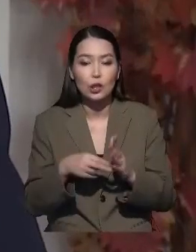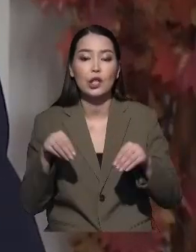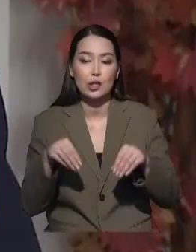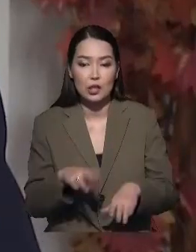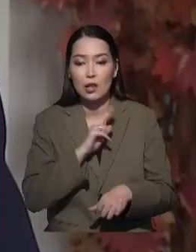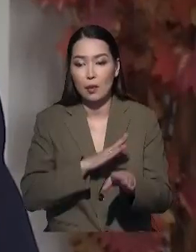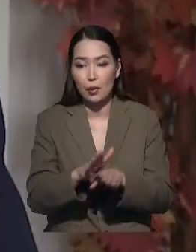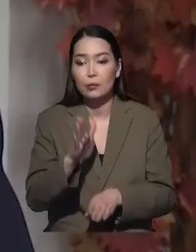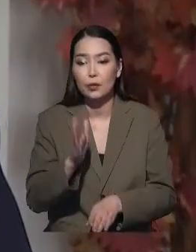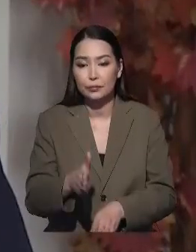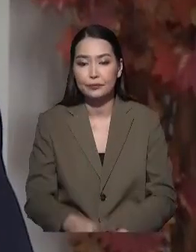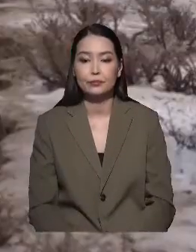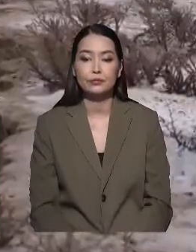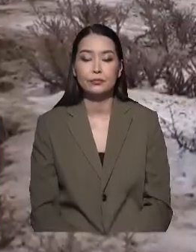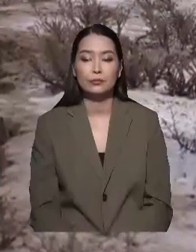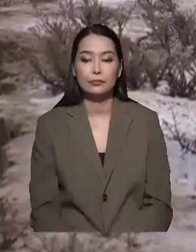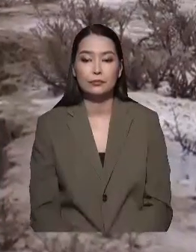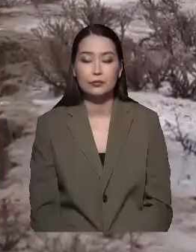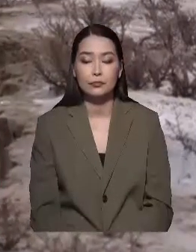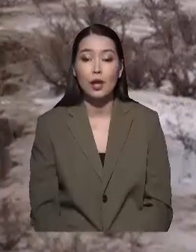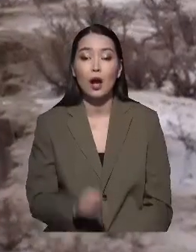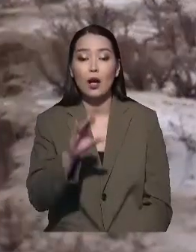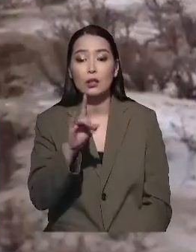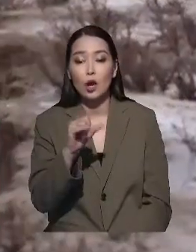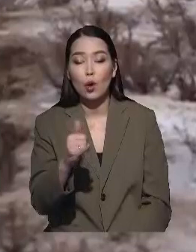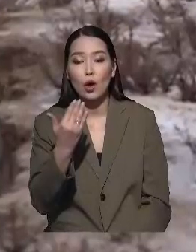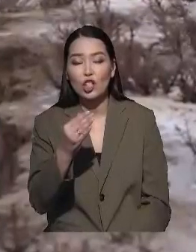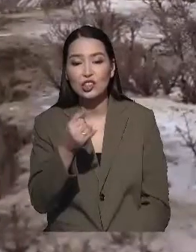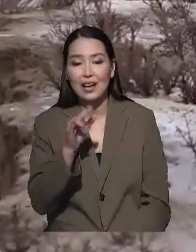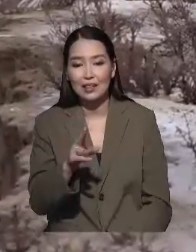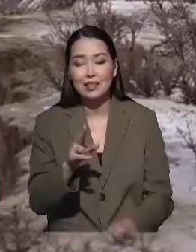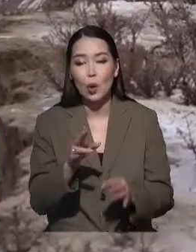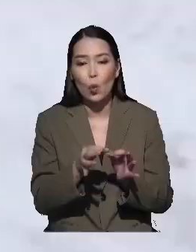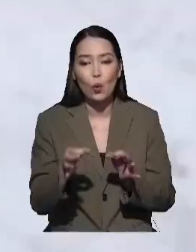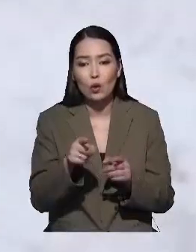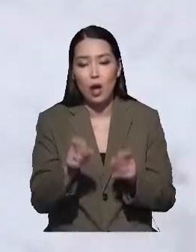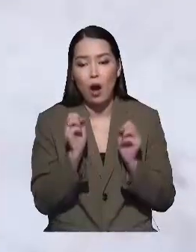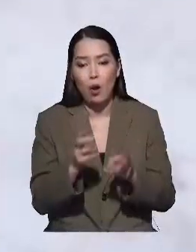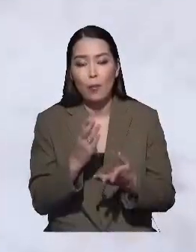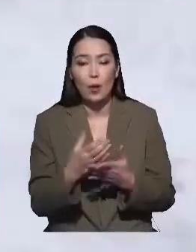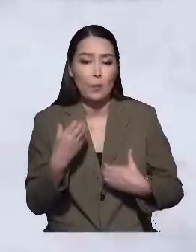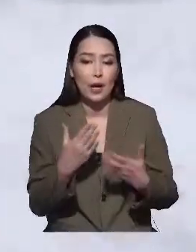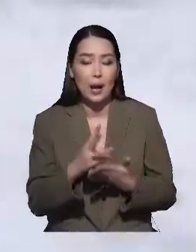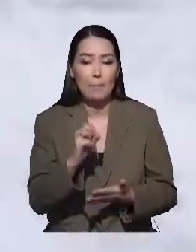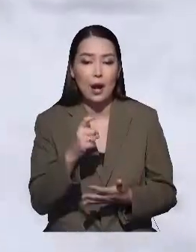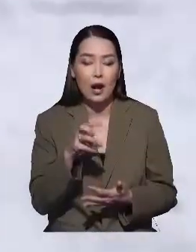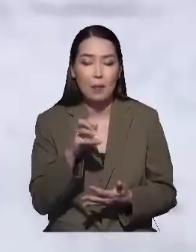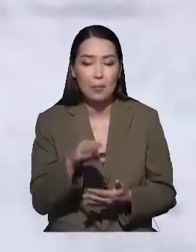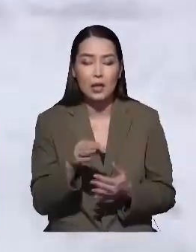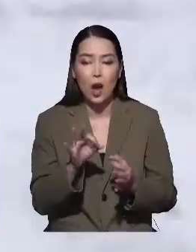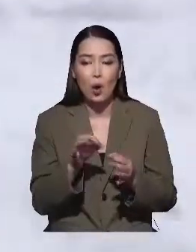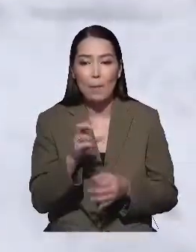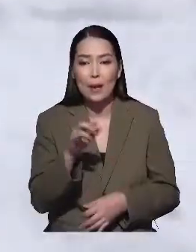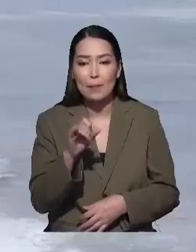жасауды қарастырып отырмыз. Ал атыраулықтар жайық өзенінен қауіп төніп тұр деп дабыл қағуда. Махамбет ауылына қарасты Бибарыс ауылының